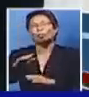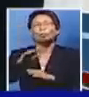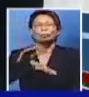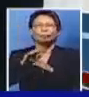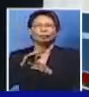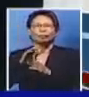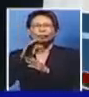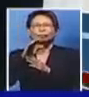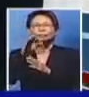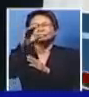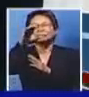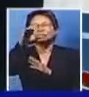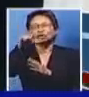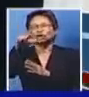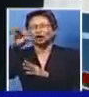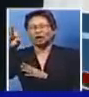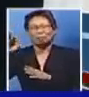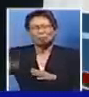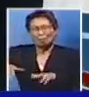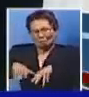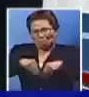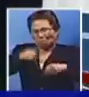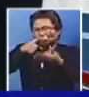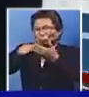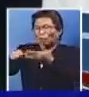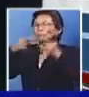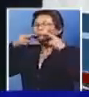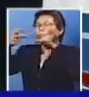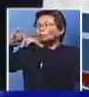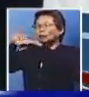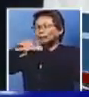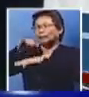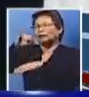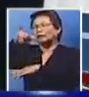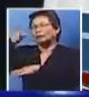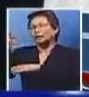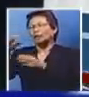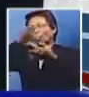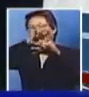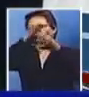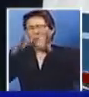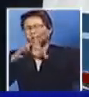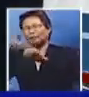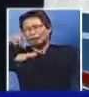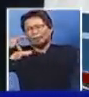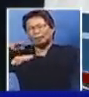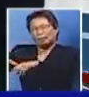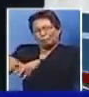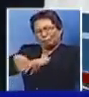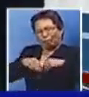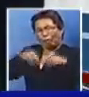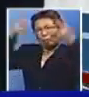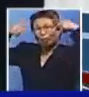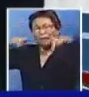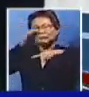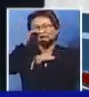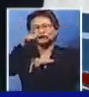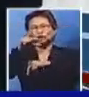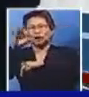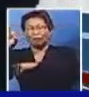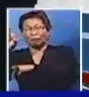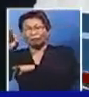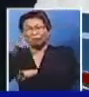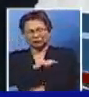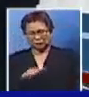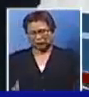C, CGF, masih belum menerima surat rasmi daripada jawatan kuasa Olimpik Filipina. Presiden CGF, Tan Sri